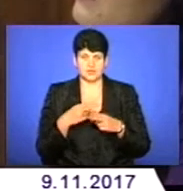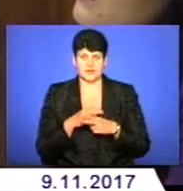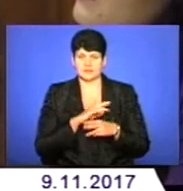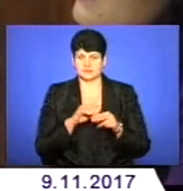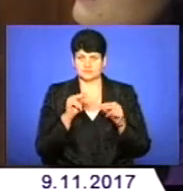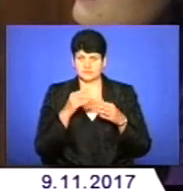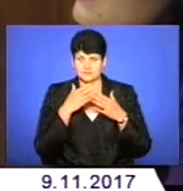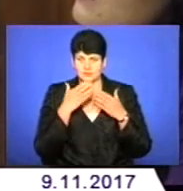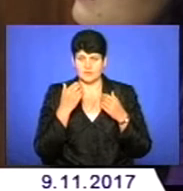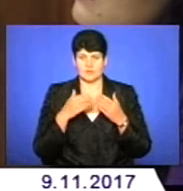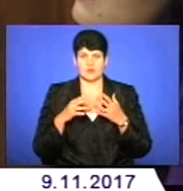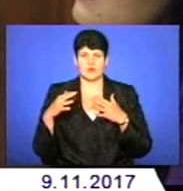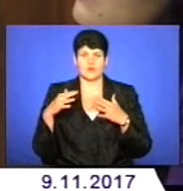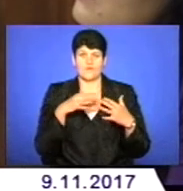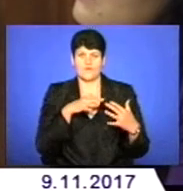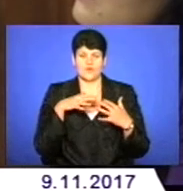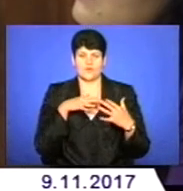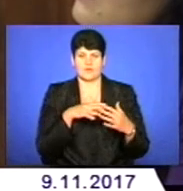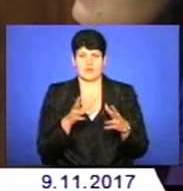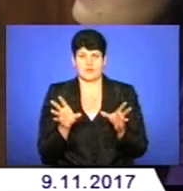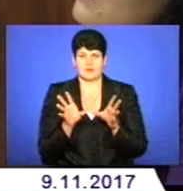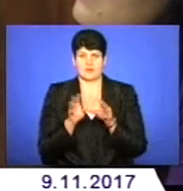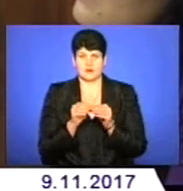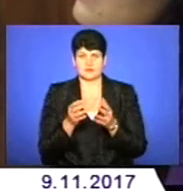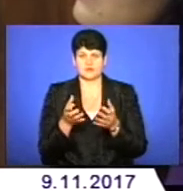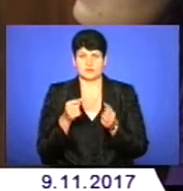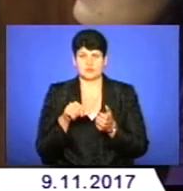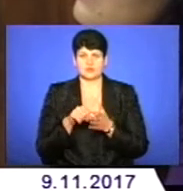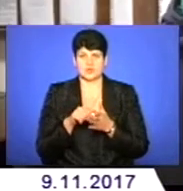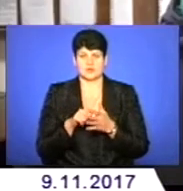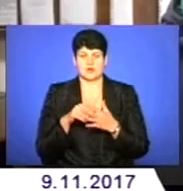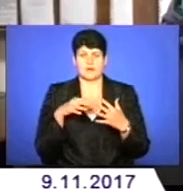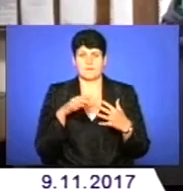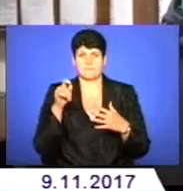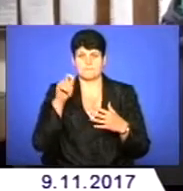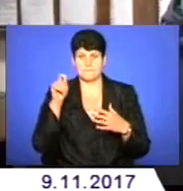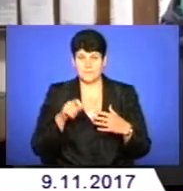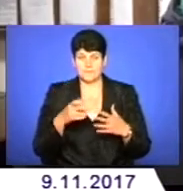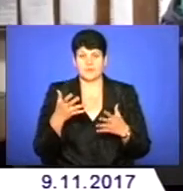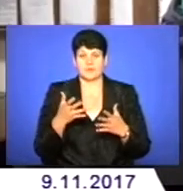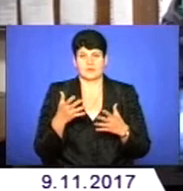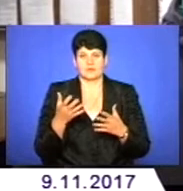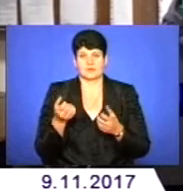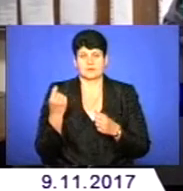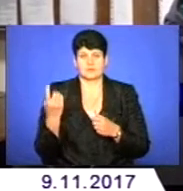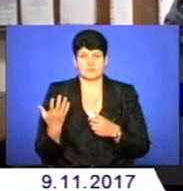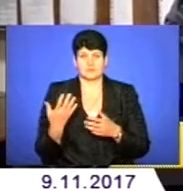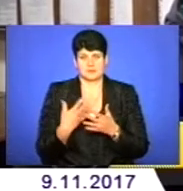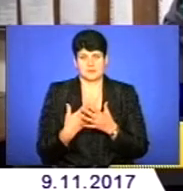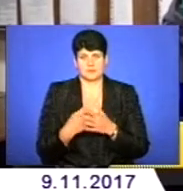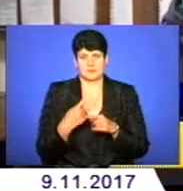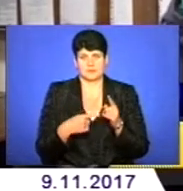воювали пліч-опліч, але отримати статус учасника бойових дій вдалося лише йому. Ми разом воювали десь приблизительно десь